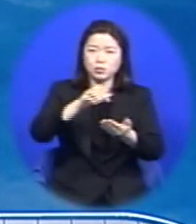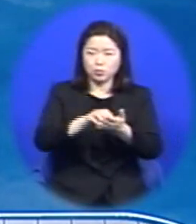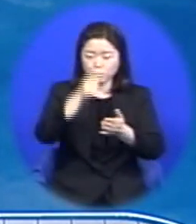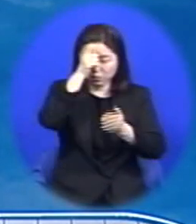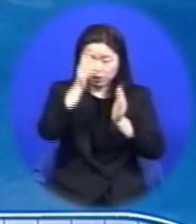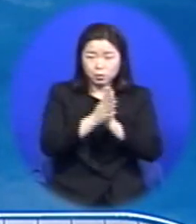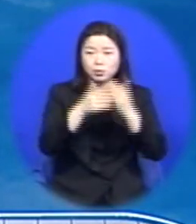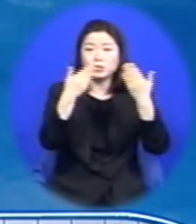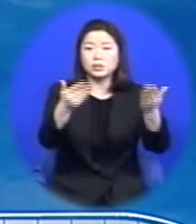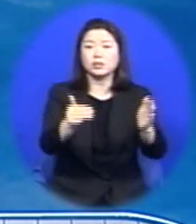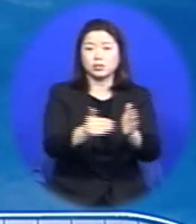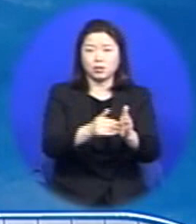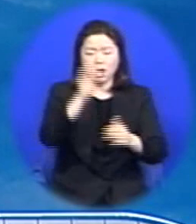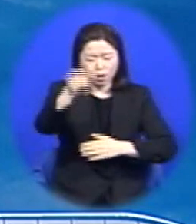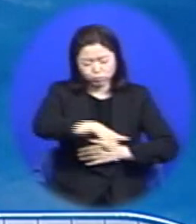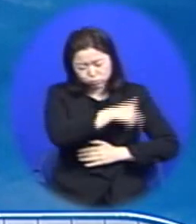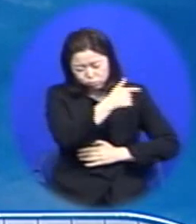내려달라.